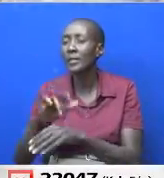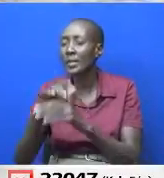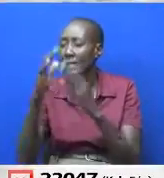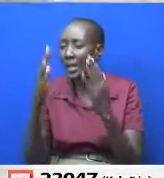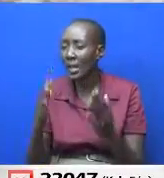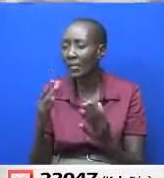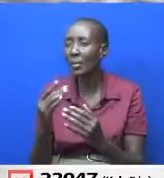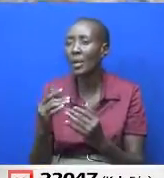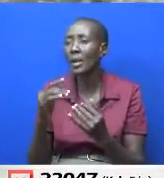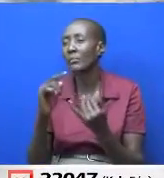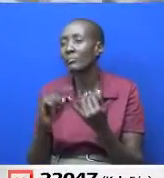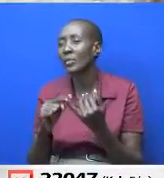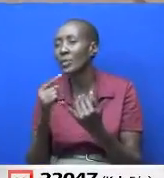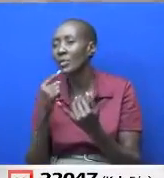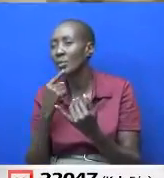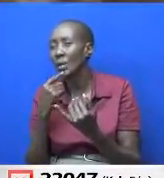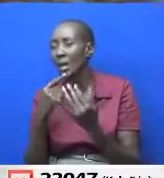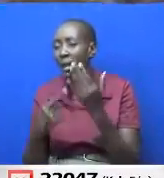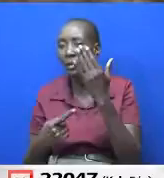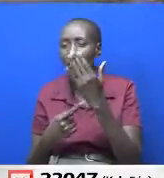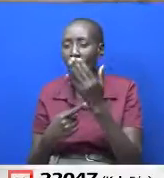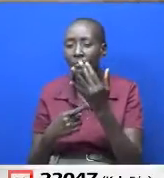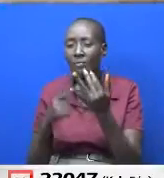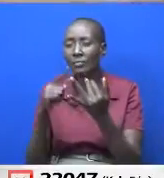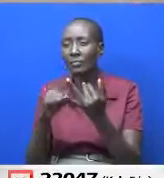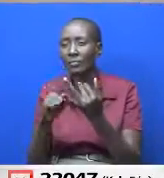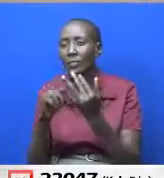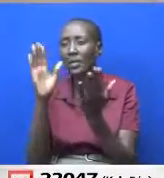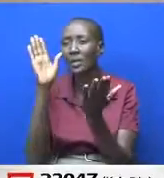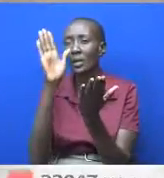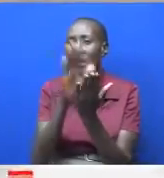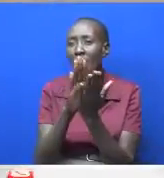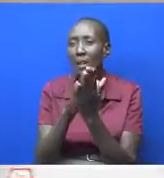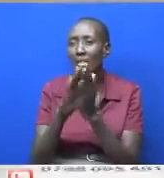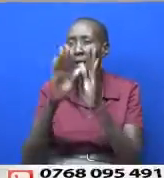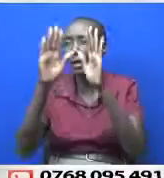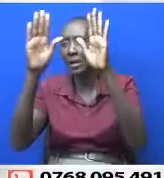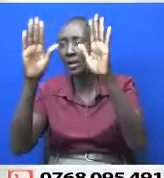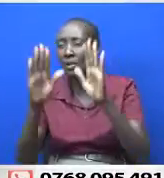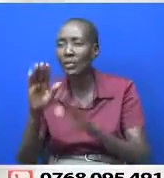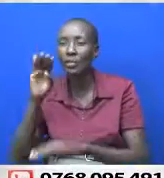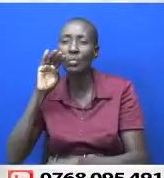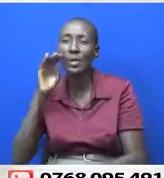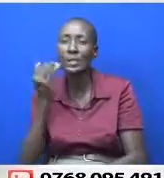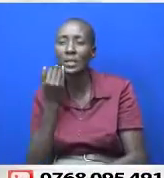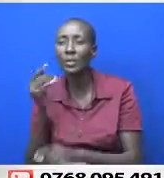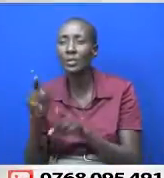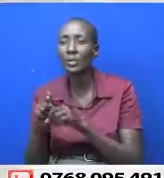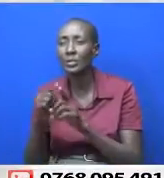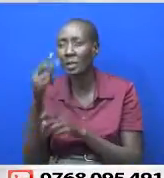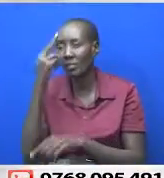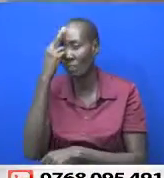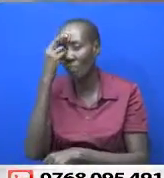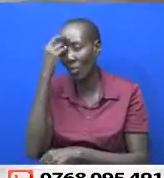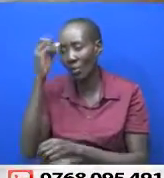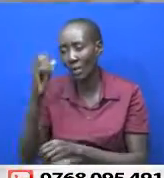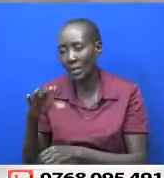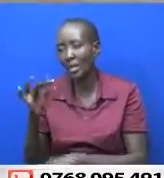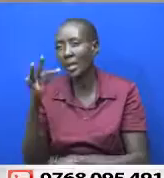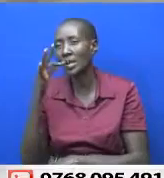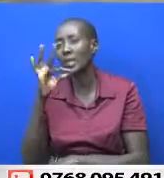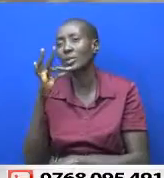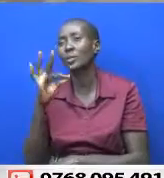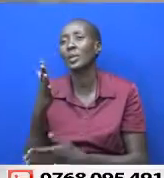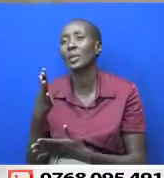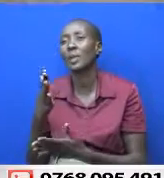Turkana, Tana River, Garissa, Isiolo, Kisumu, Taita Taveta, Wajia, Narok, Marsabit na Kitui. Kulingana